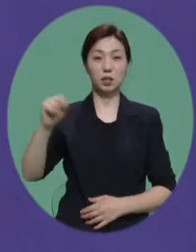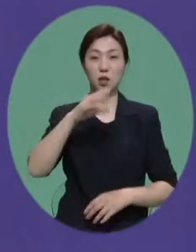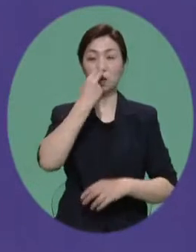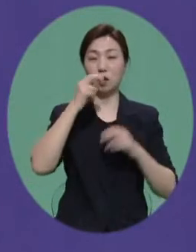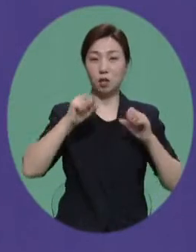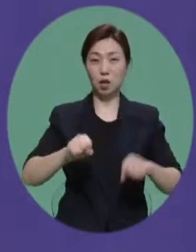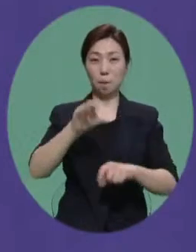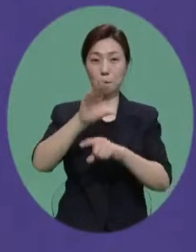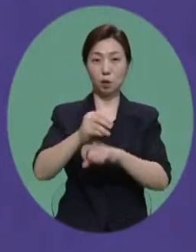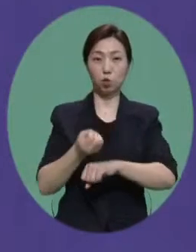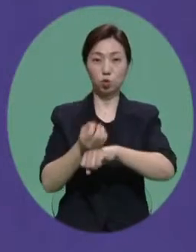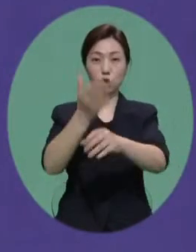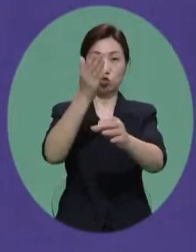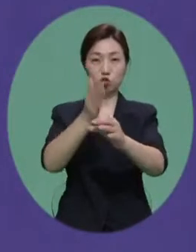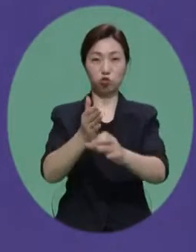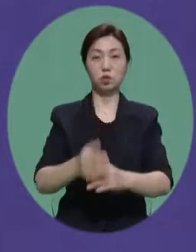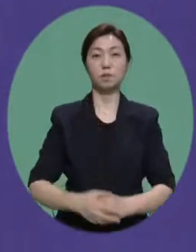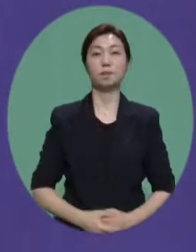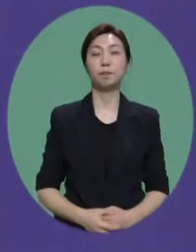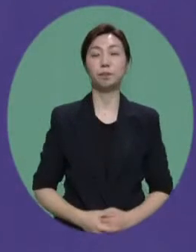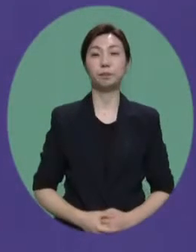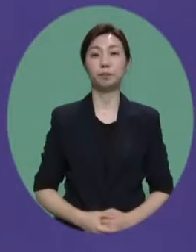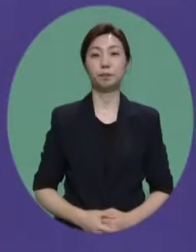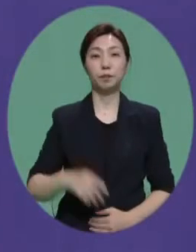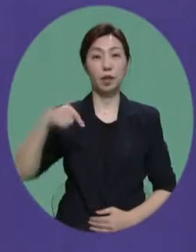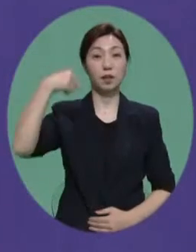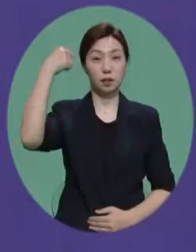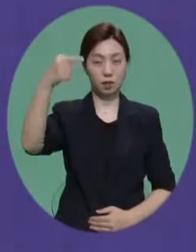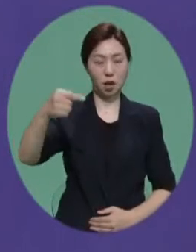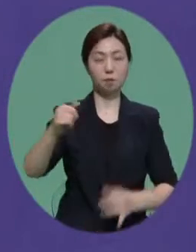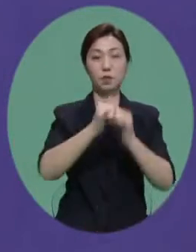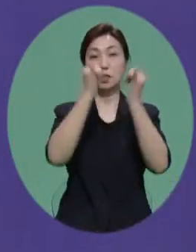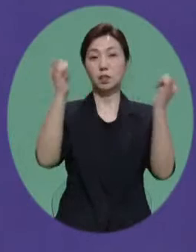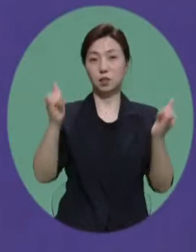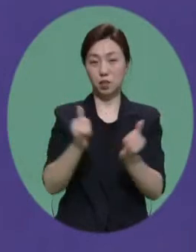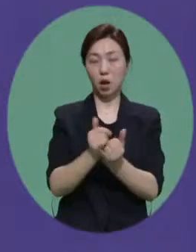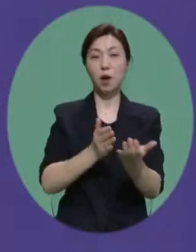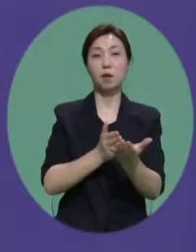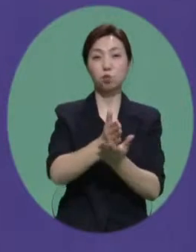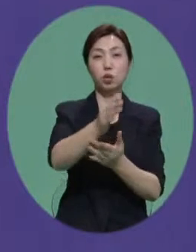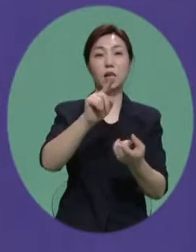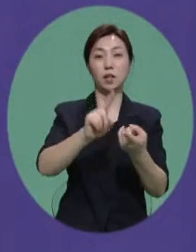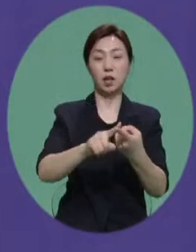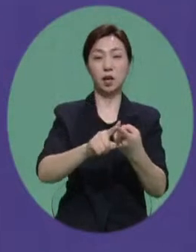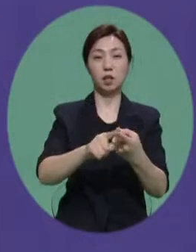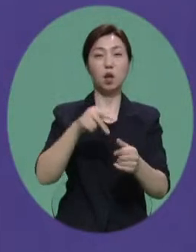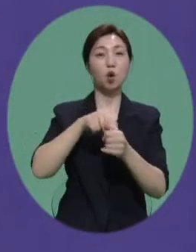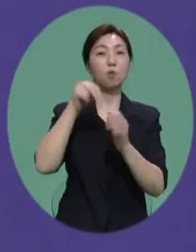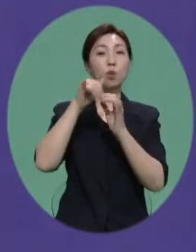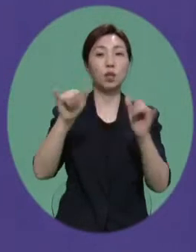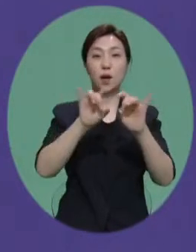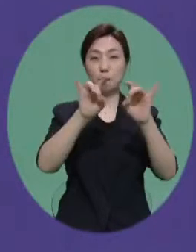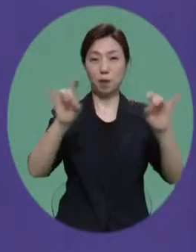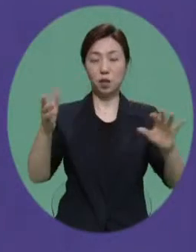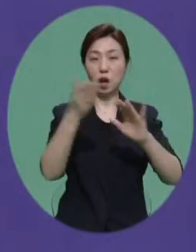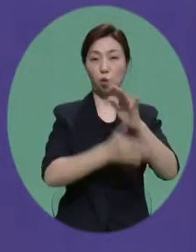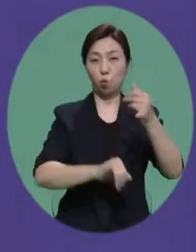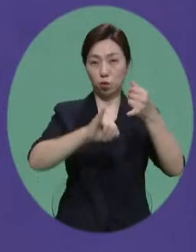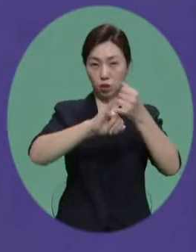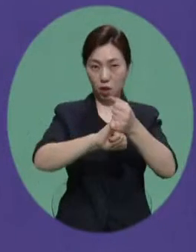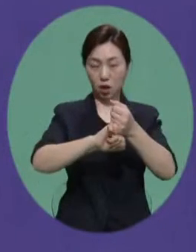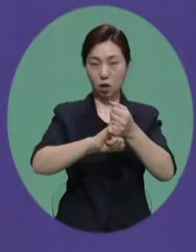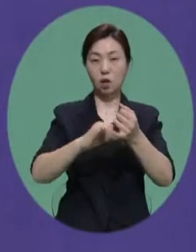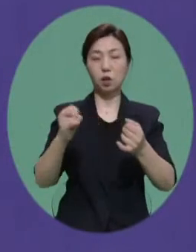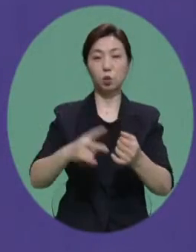다음 순으로 넘어가겠습니다 이번에는 사회 분야에 대한 각 후보들의 공약과 정책 등을 좀 더 구체적으로 검증하기